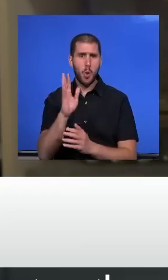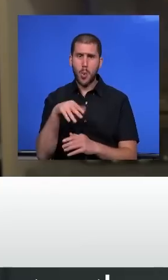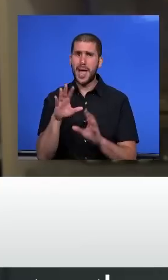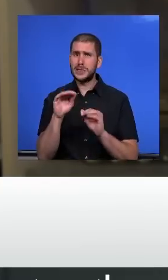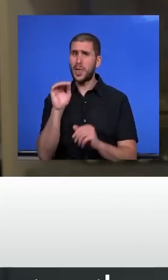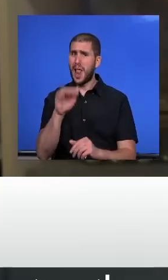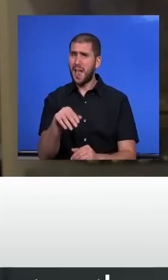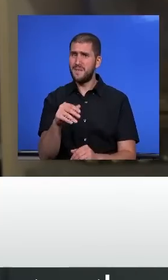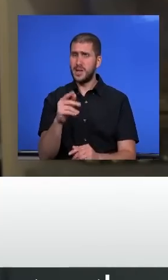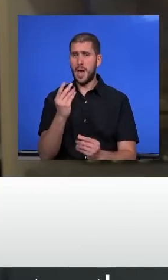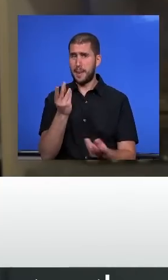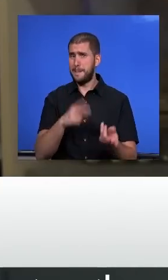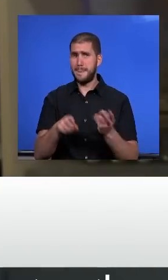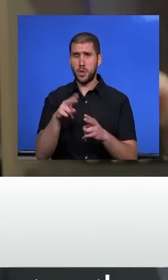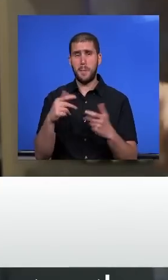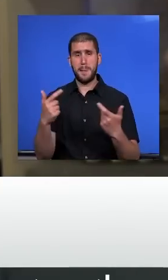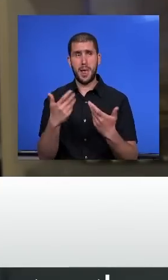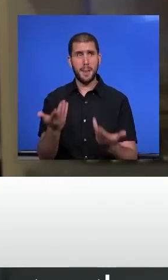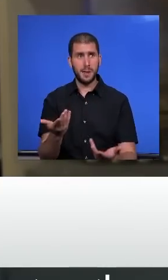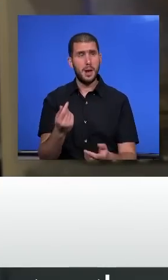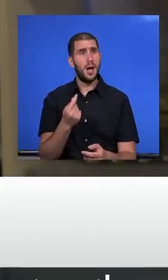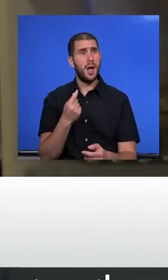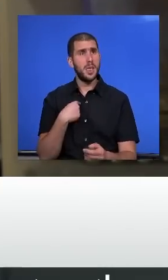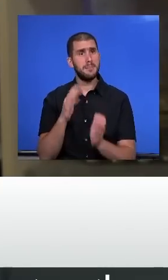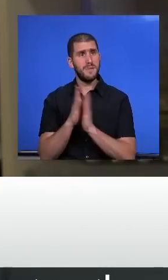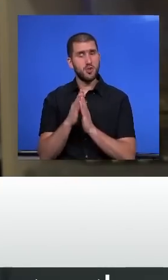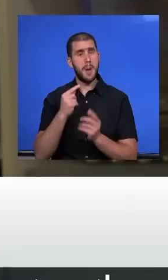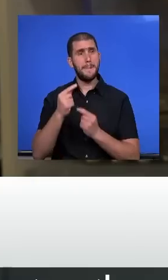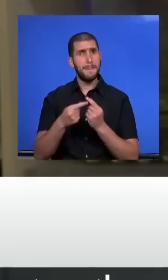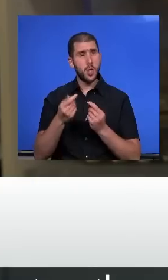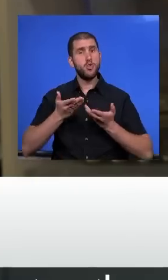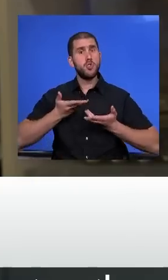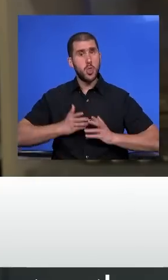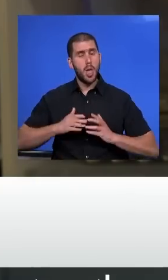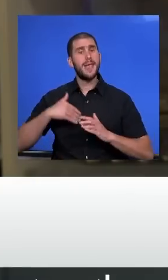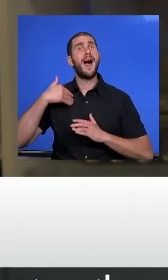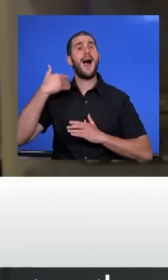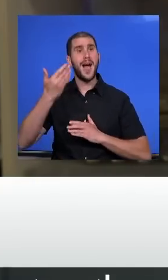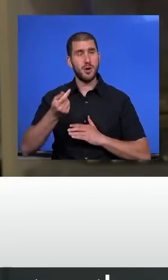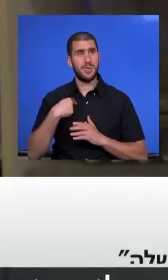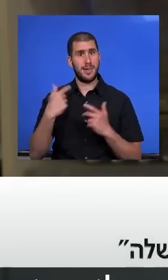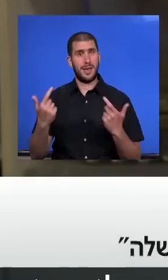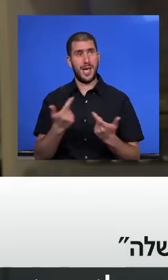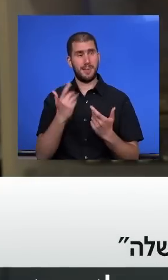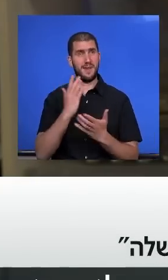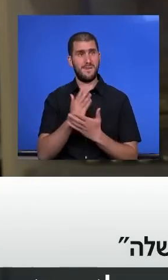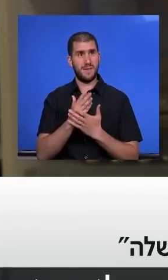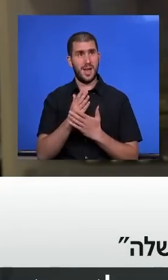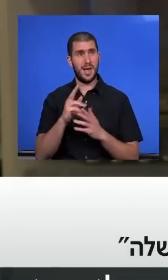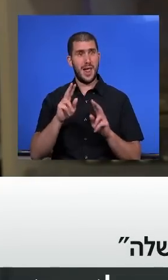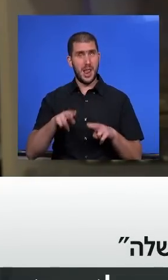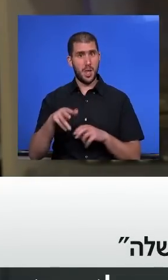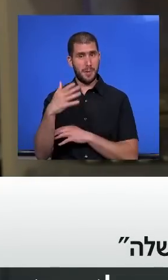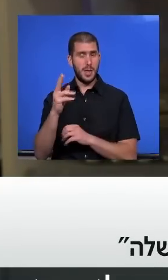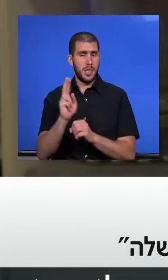אלפים והרבה מתו במלחמה זו. אני מבקש מדור שנולד אחרי שאני לחמתי כבר על קיומה של המדינה, תשמרו